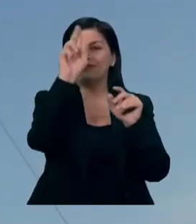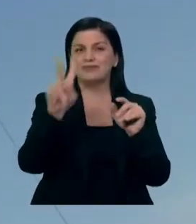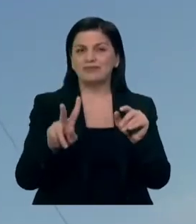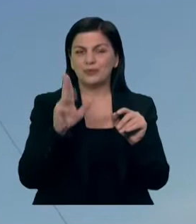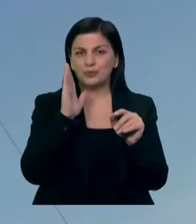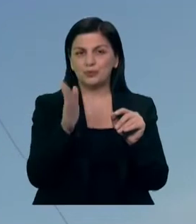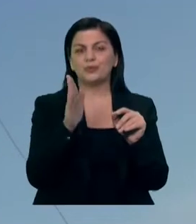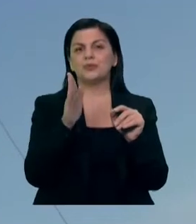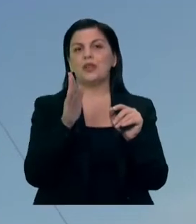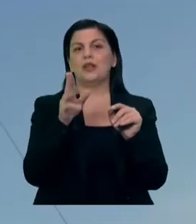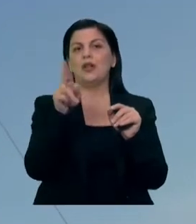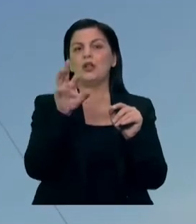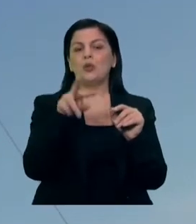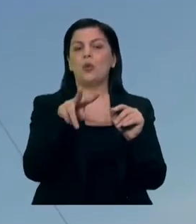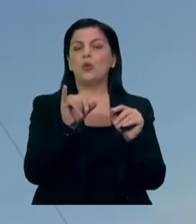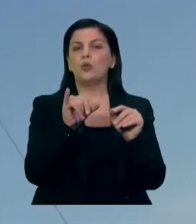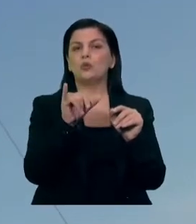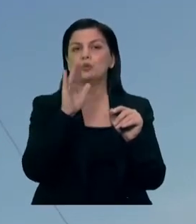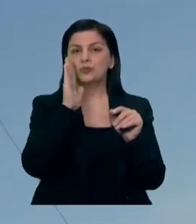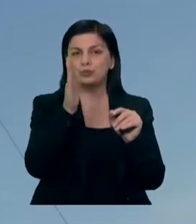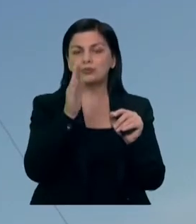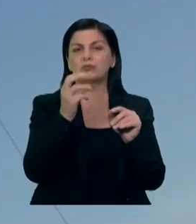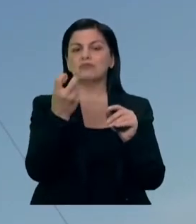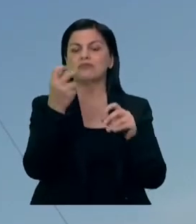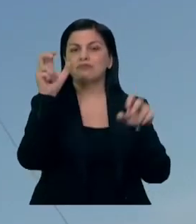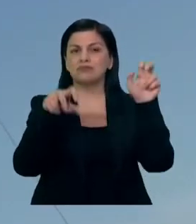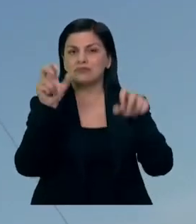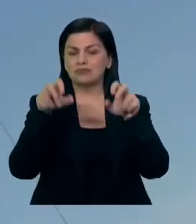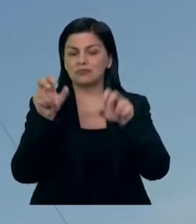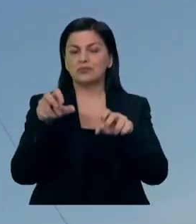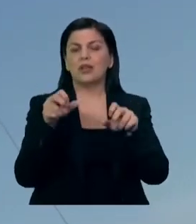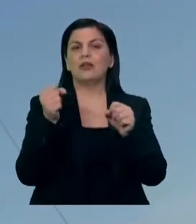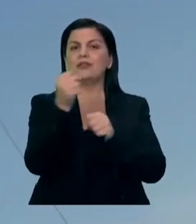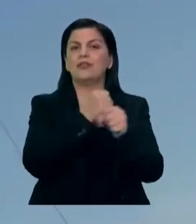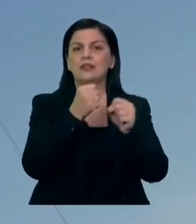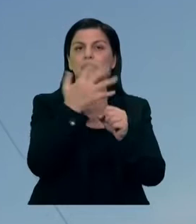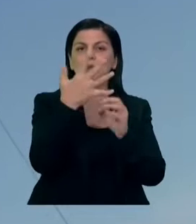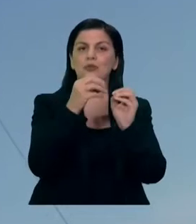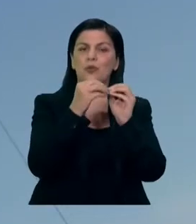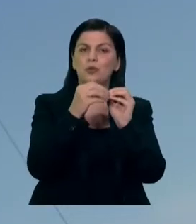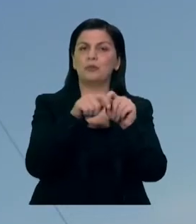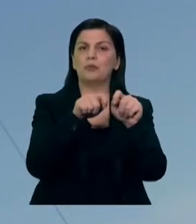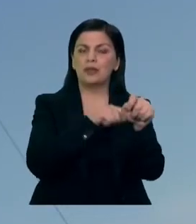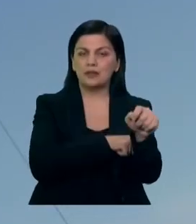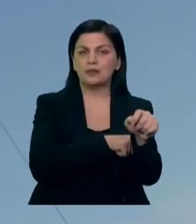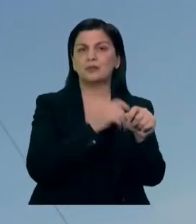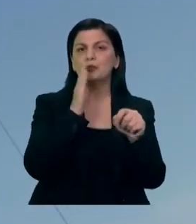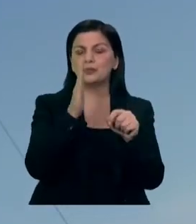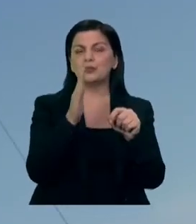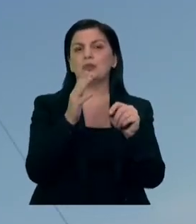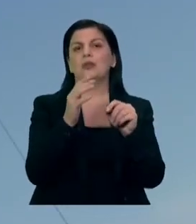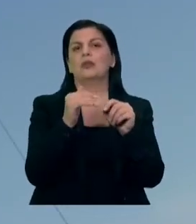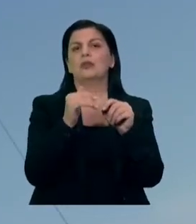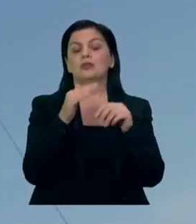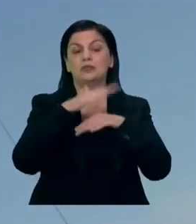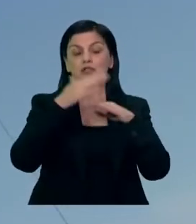ehtimal edilir. Qərb küləyi əsəcək, küləyin sürəti saniyədə 5-10 metrə, arada isə 12 metrə çatacaq. Ümumiyyətlə, hava